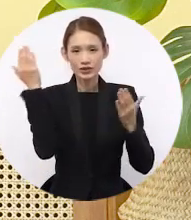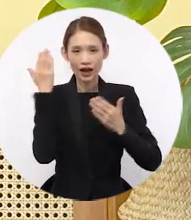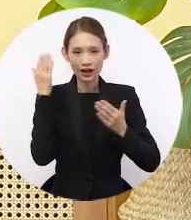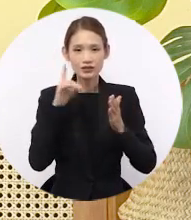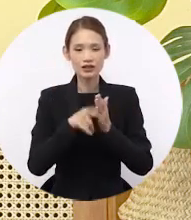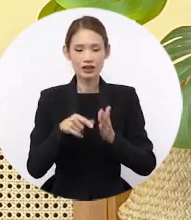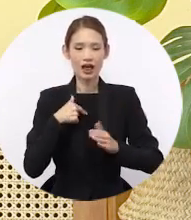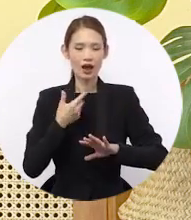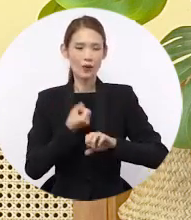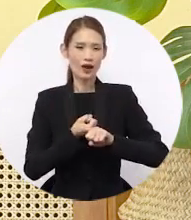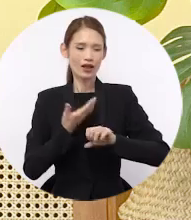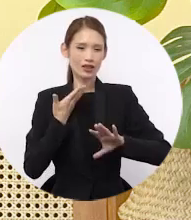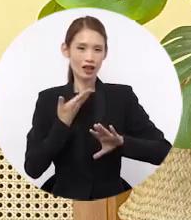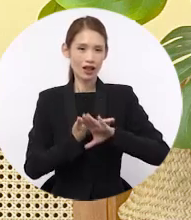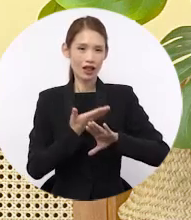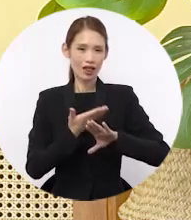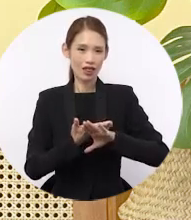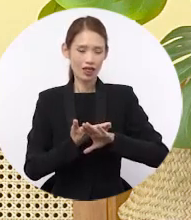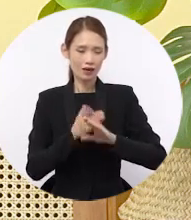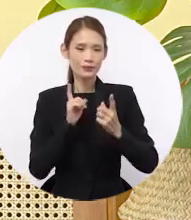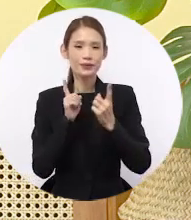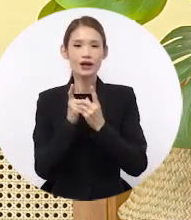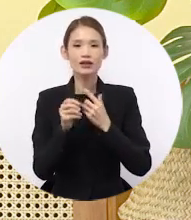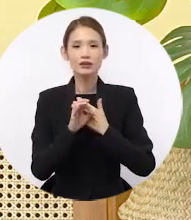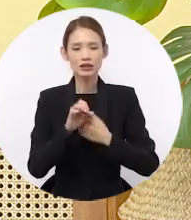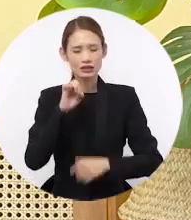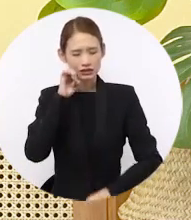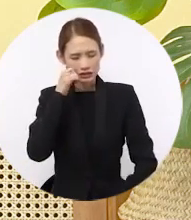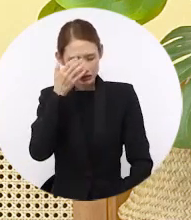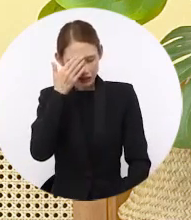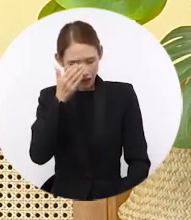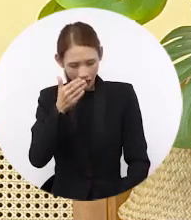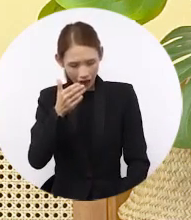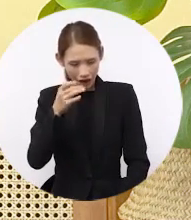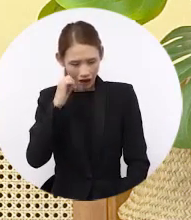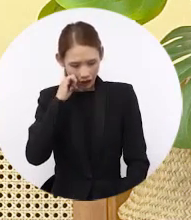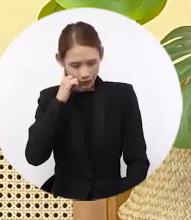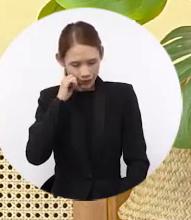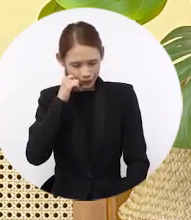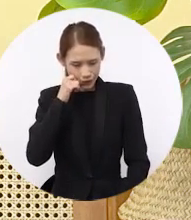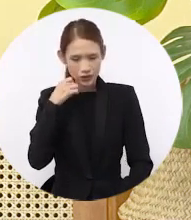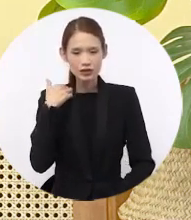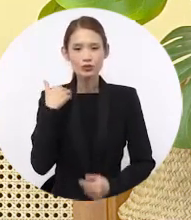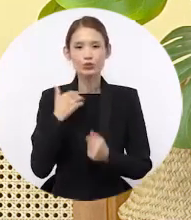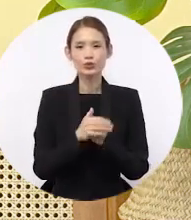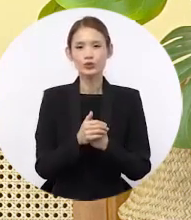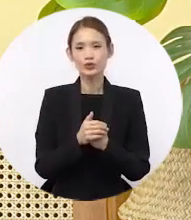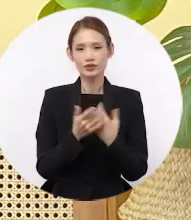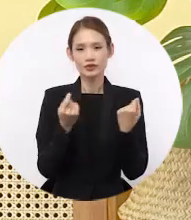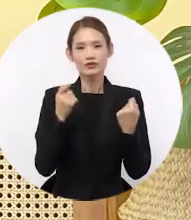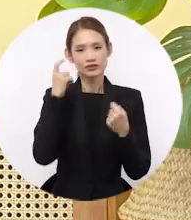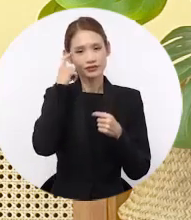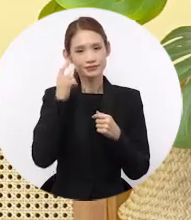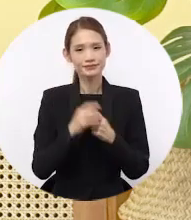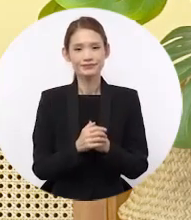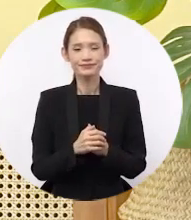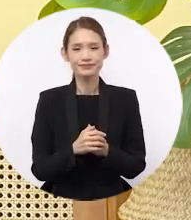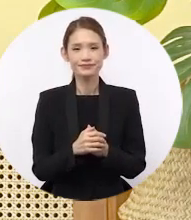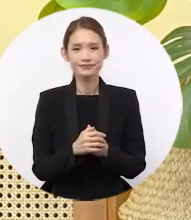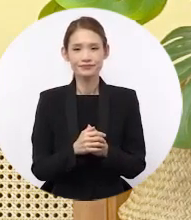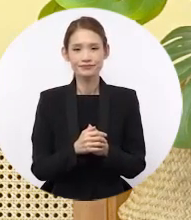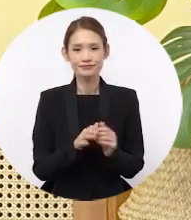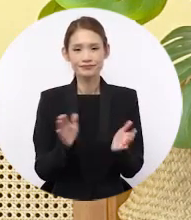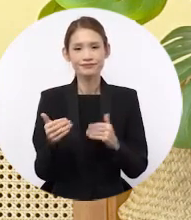중고등학교 때 좀 나와는 다른 사람을 만났을 때 좀 어렵고 낯설고 어떻게 해야 될지 잘 모르겠고 약간 이런 생각이 또 드는 것